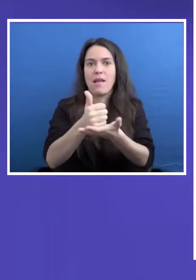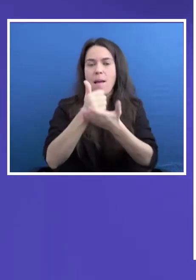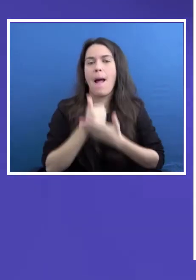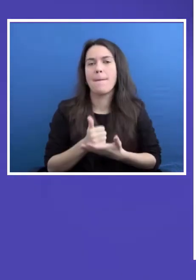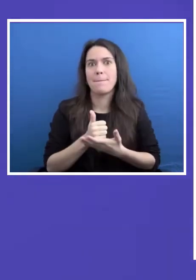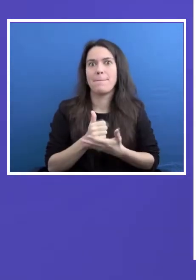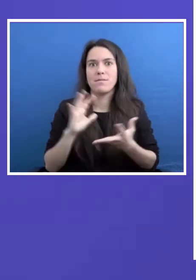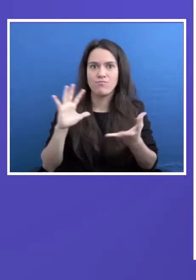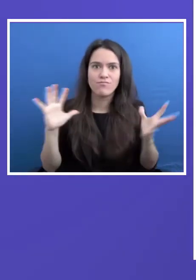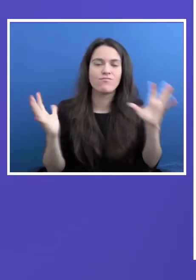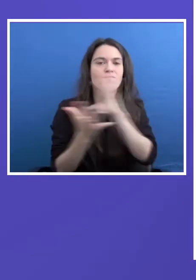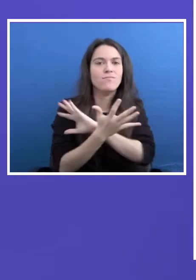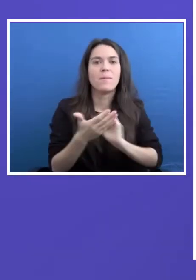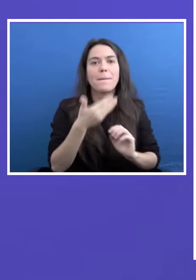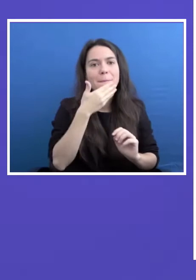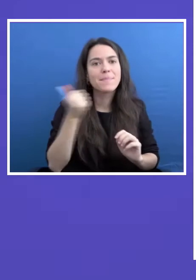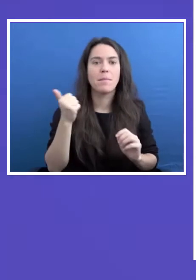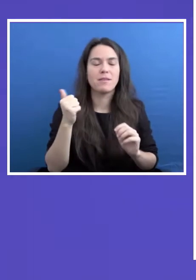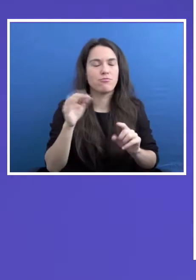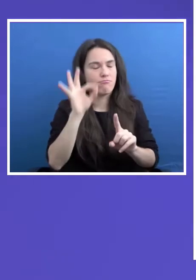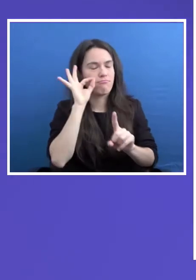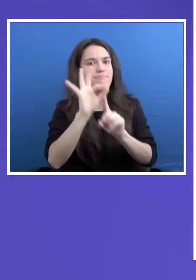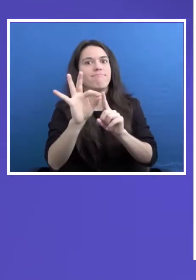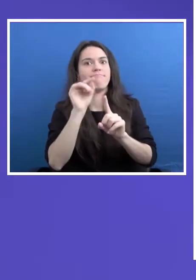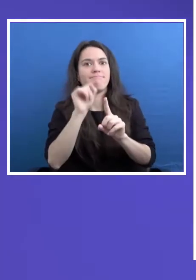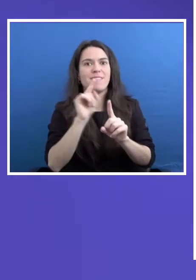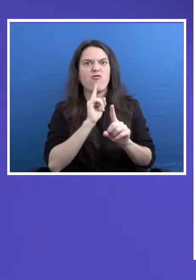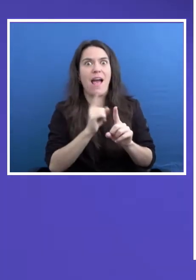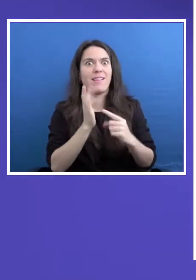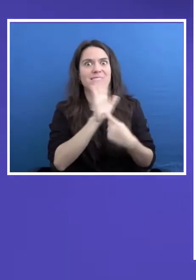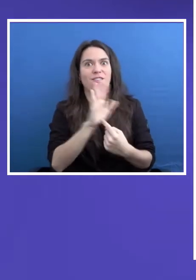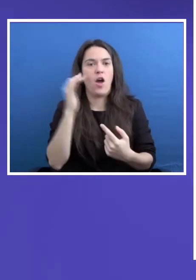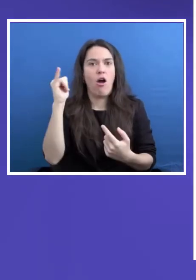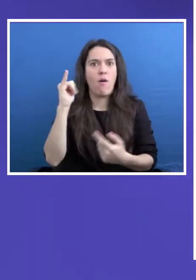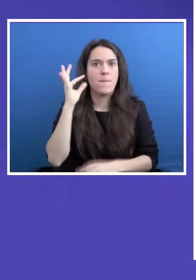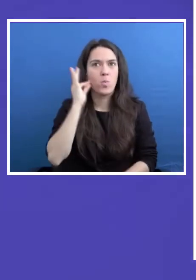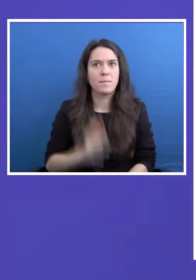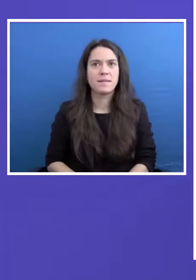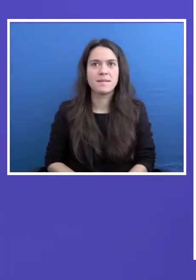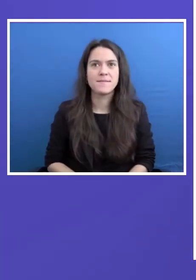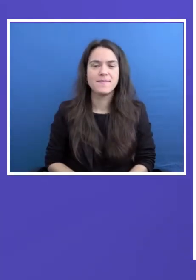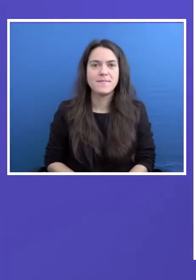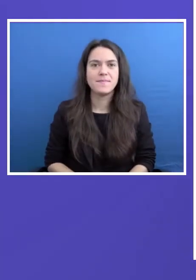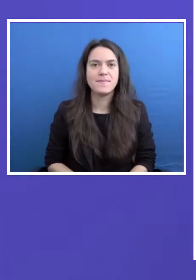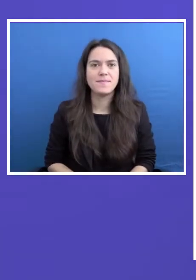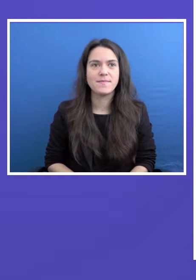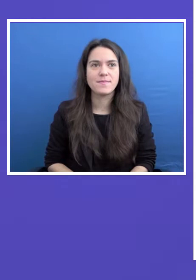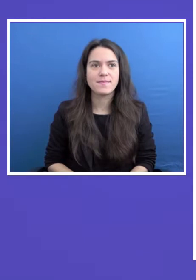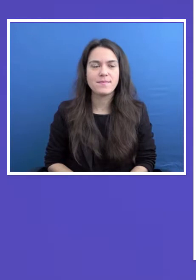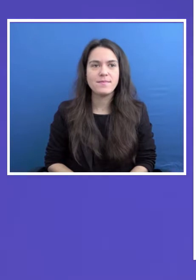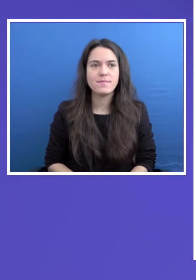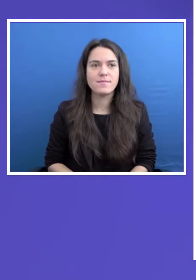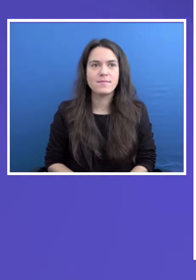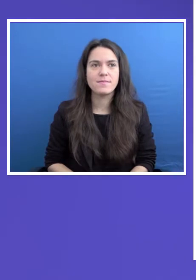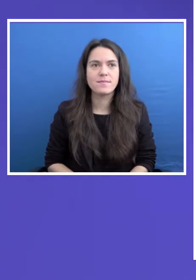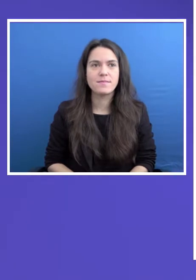وسائل الاعلام. احنا محتاجين ان احنا نعتمد كمان على العرب اللي موجودين في كل دول العالم، يعني الجاليات العربيه دي لها دور مهم جدا،